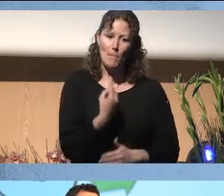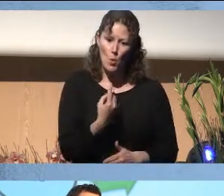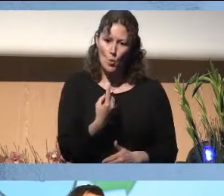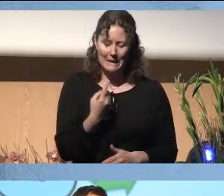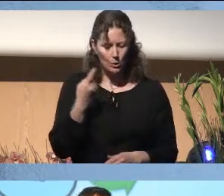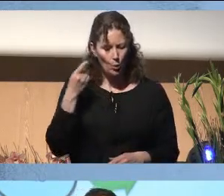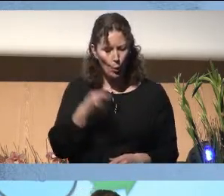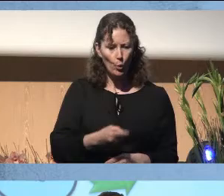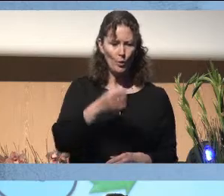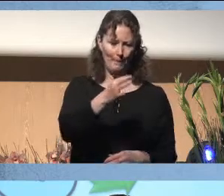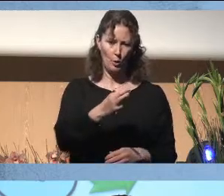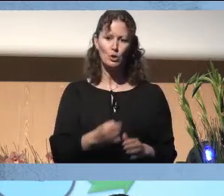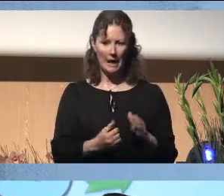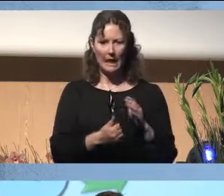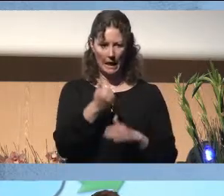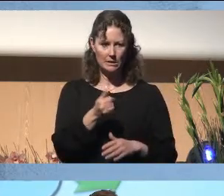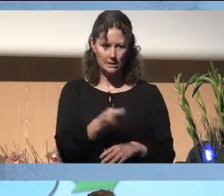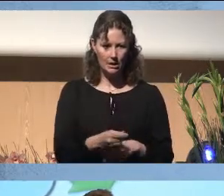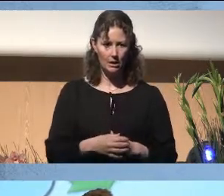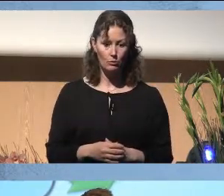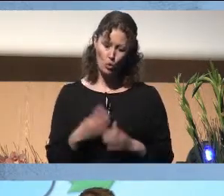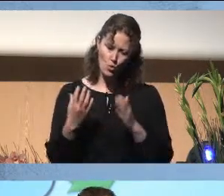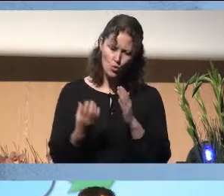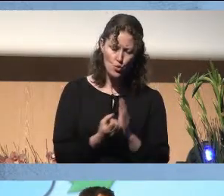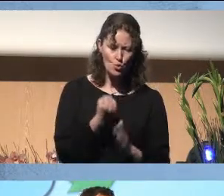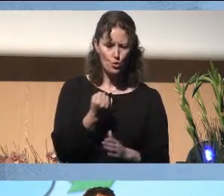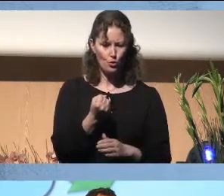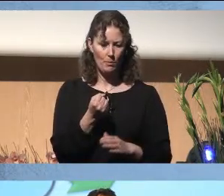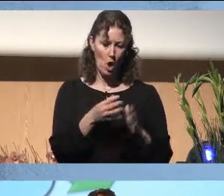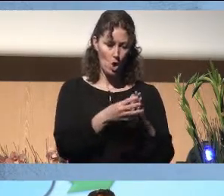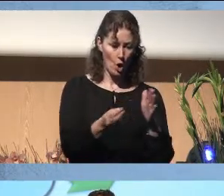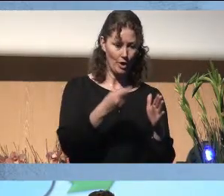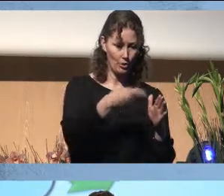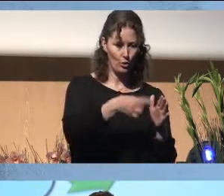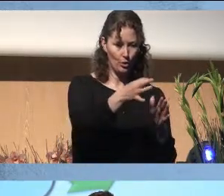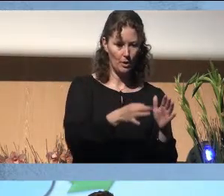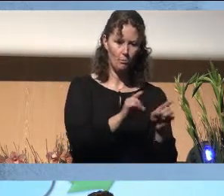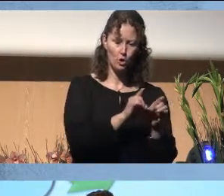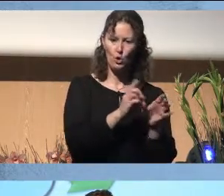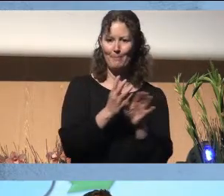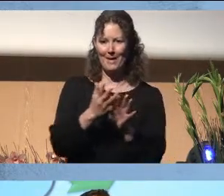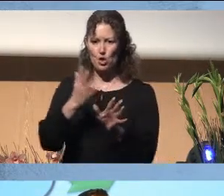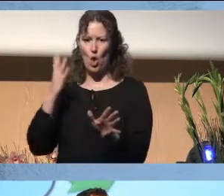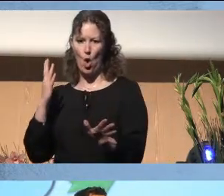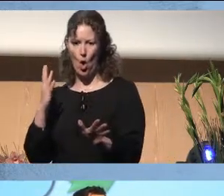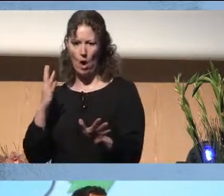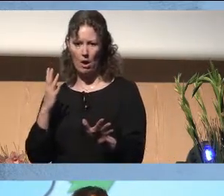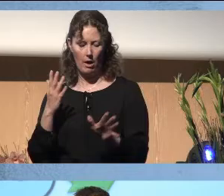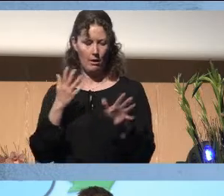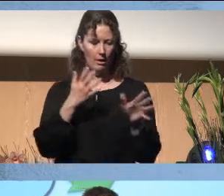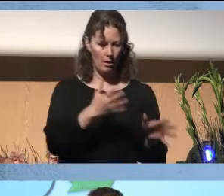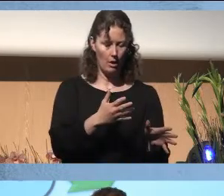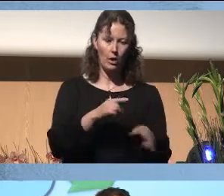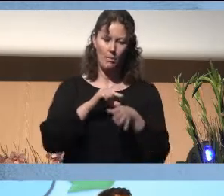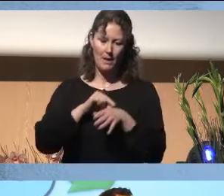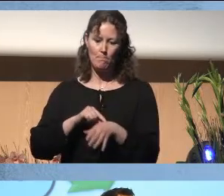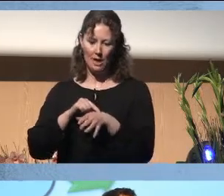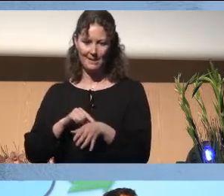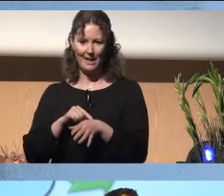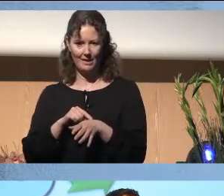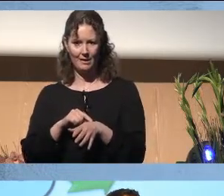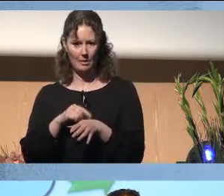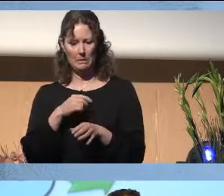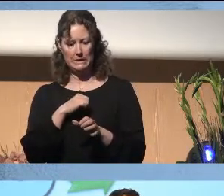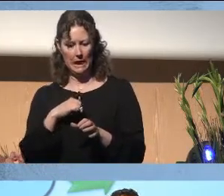till 100%. Om man utnyttjar röntgen till 100% så blir det köer till röntgen och då blir patientförlöpen sämre